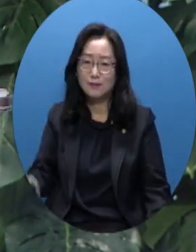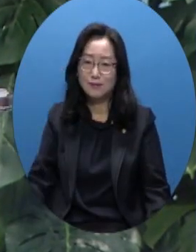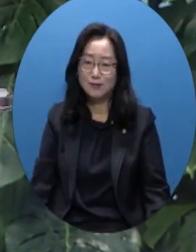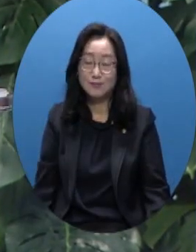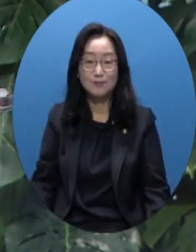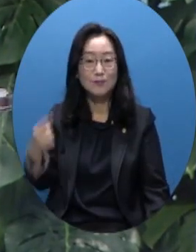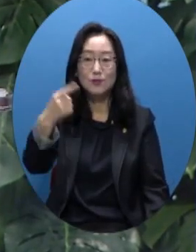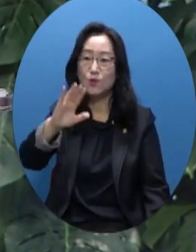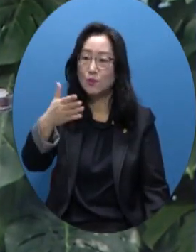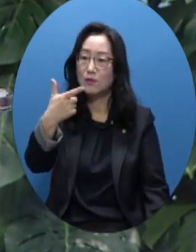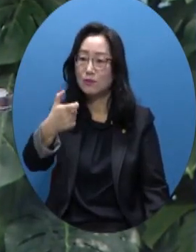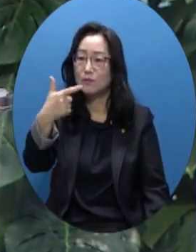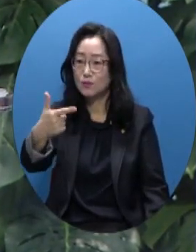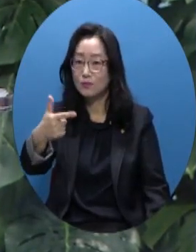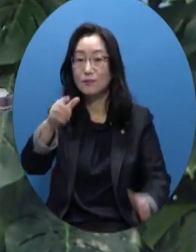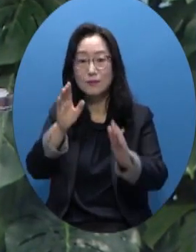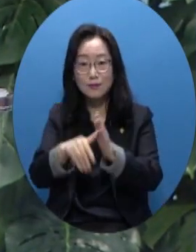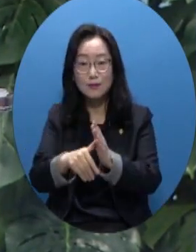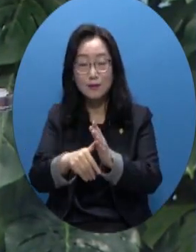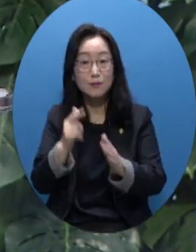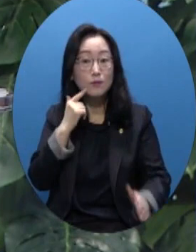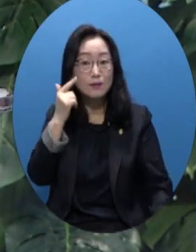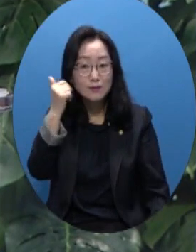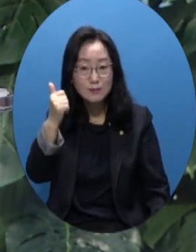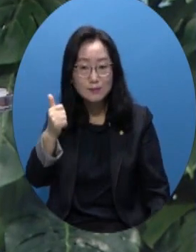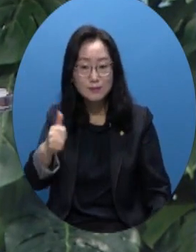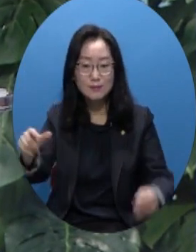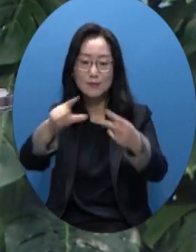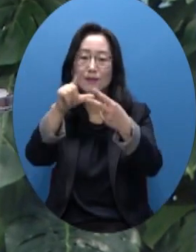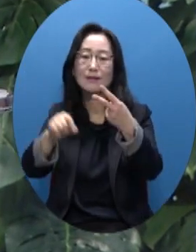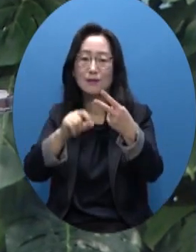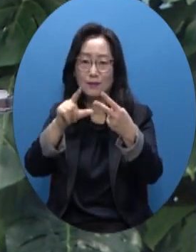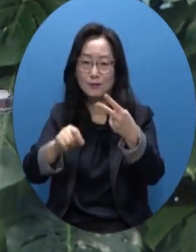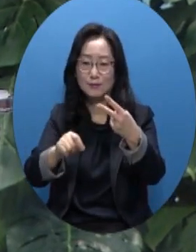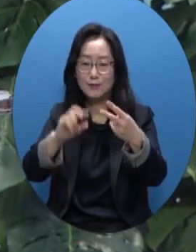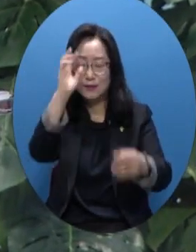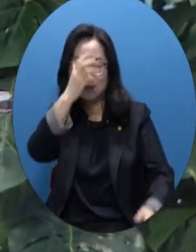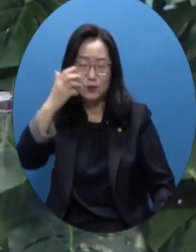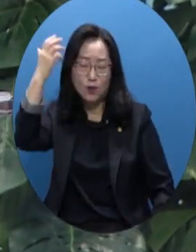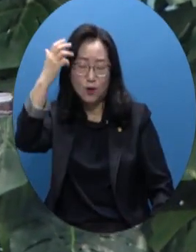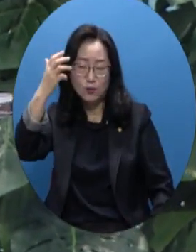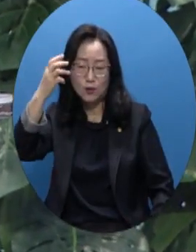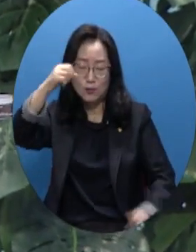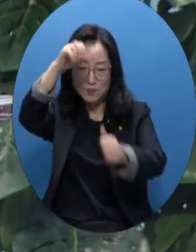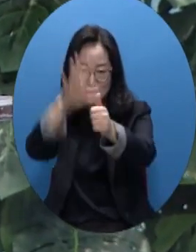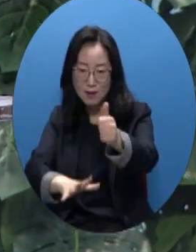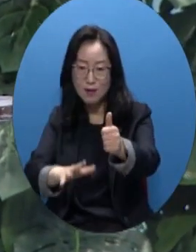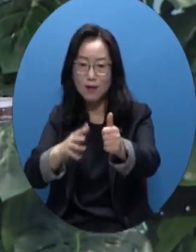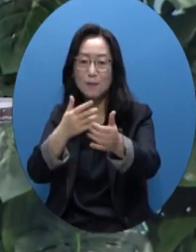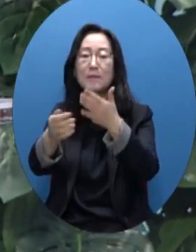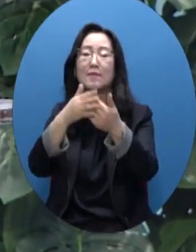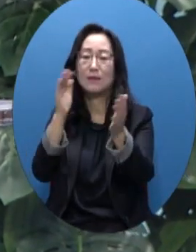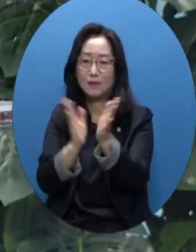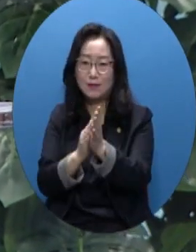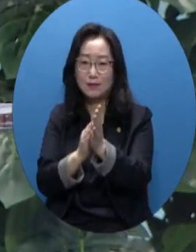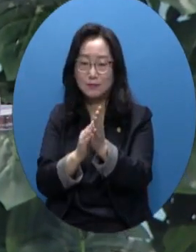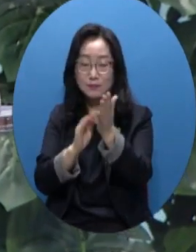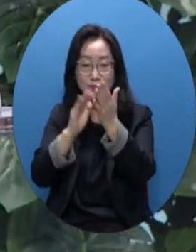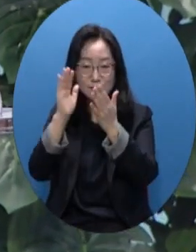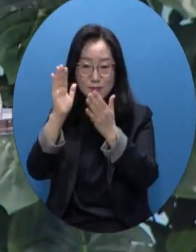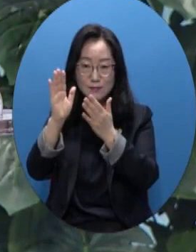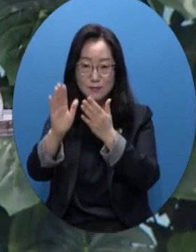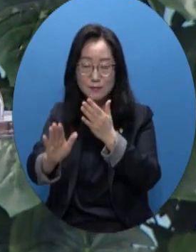제가 1966년 2월 달에 성 경치가 뭘 했는데 성체 보고 나니깐